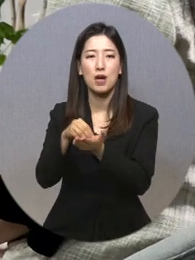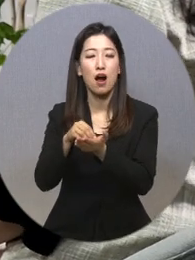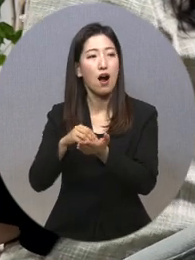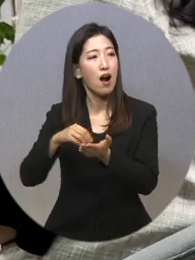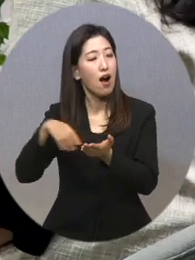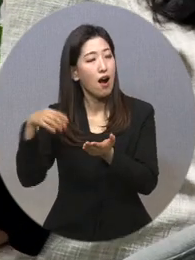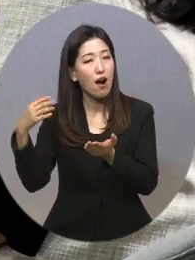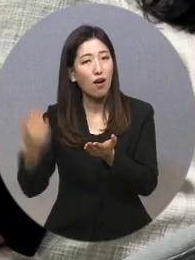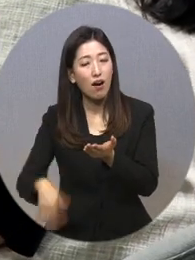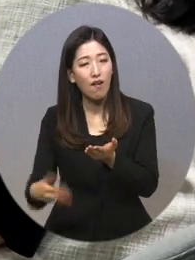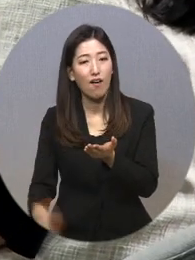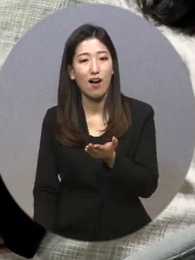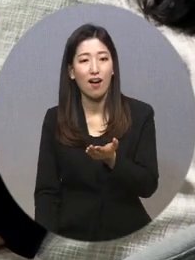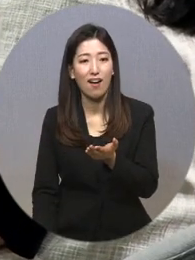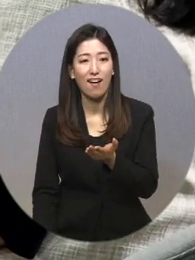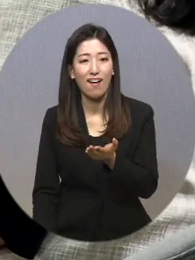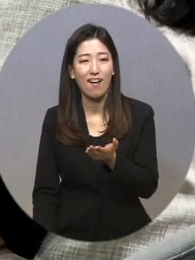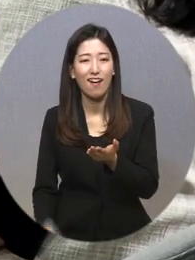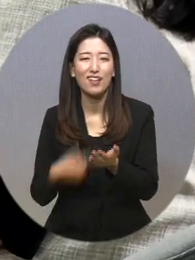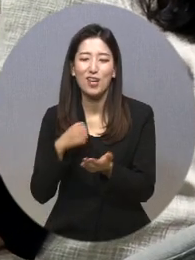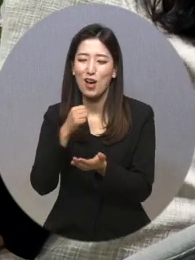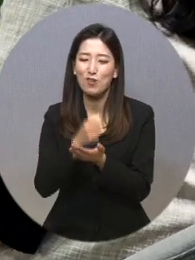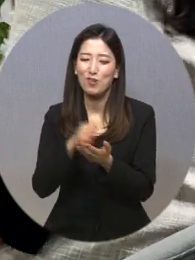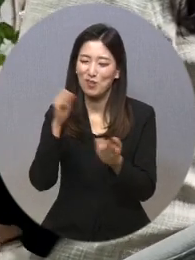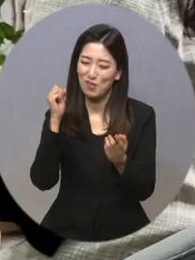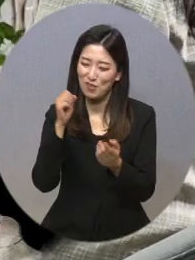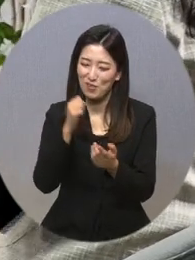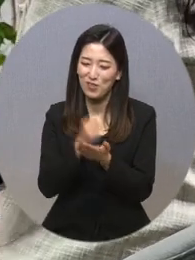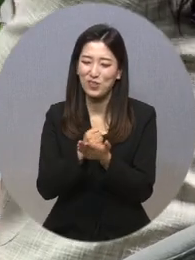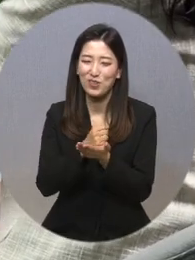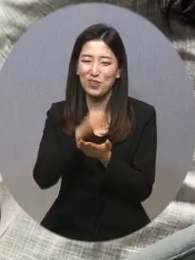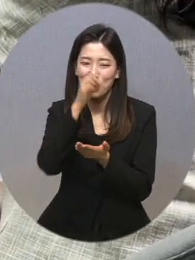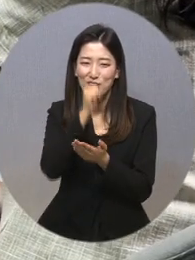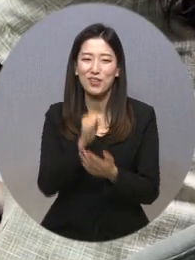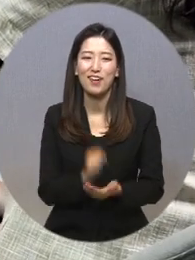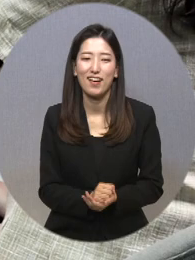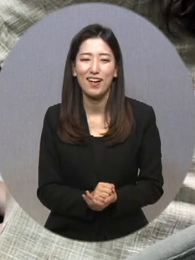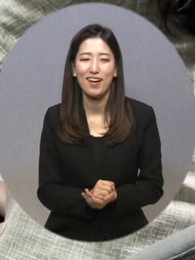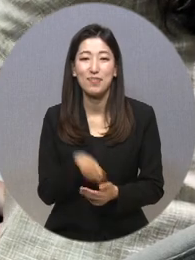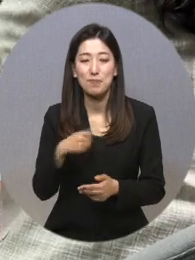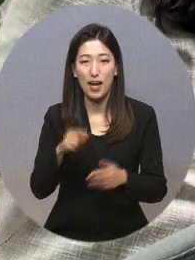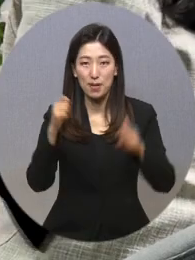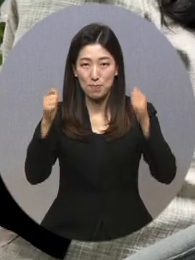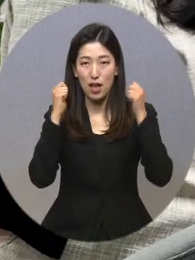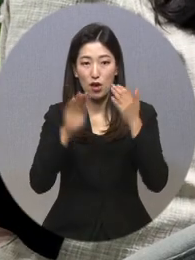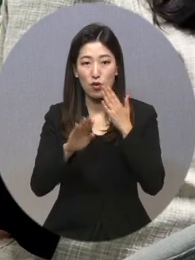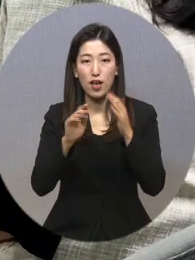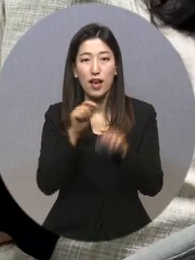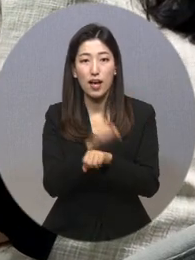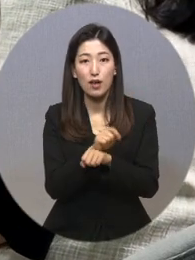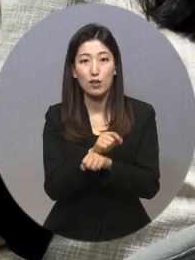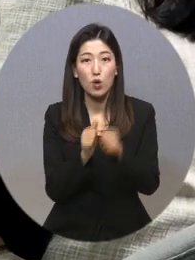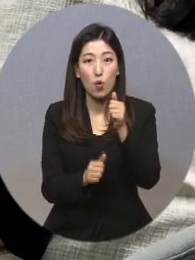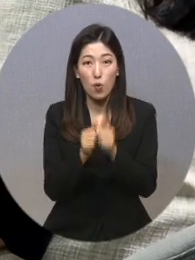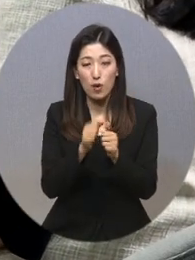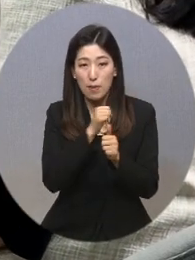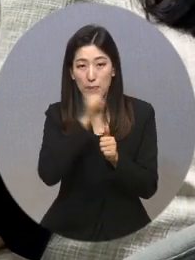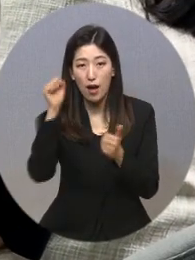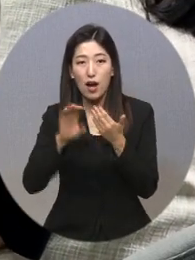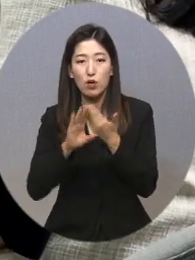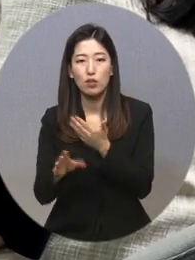대단하십니다. 운이 좋아서 졸업하던 해에 행정고시를 패스하고 공직생활을 시작했습니다.